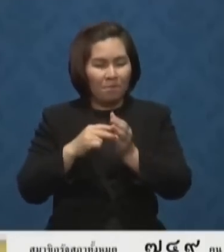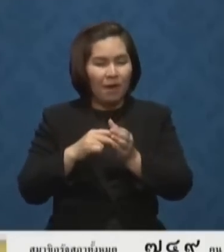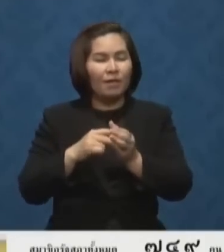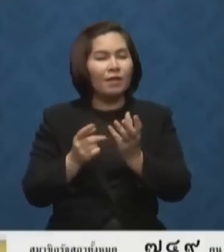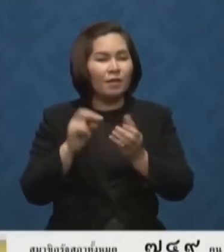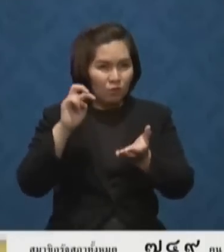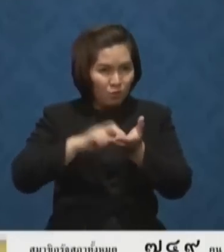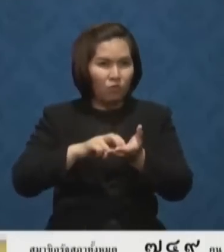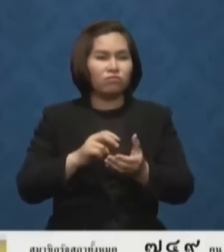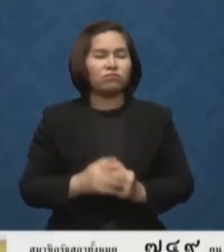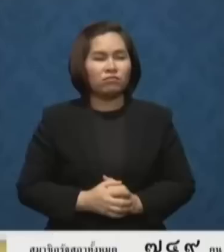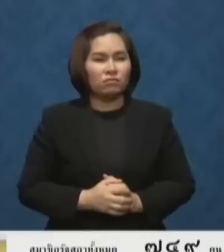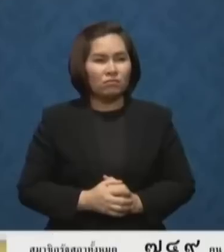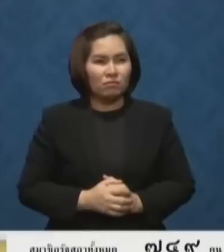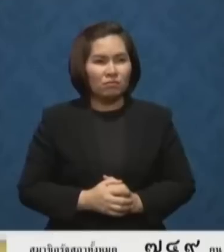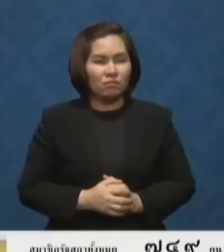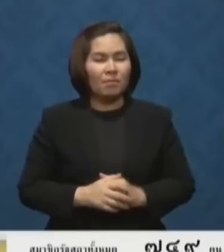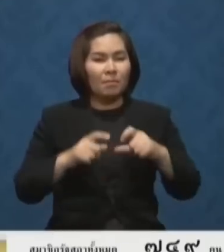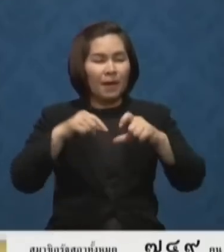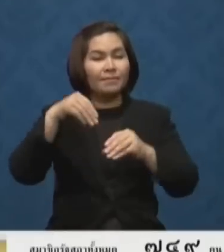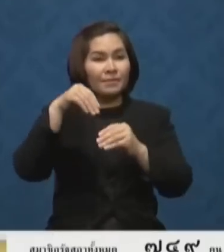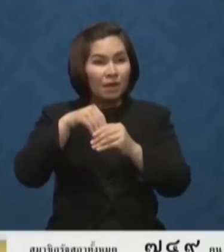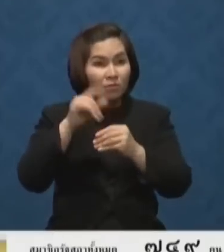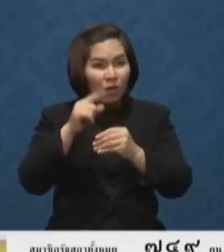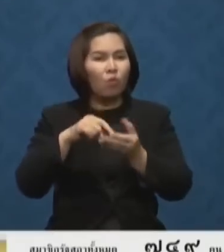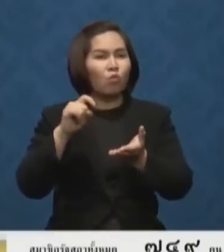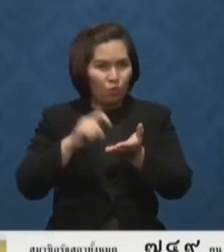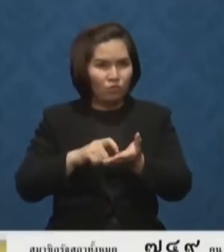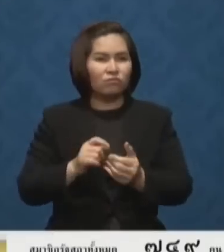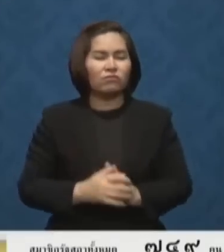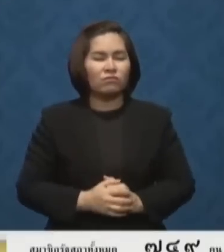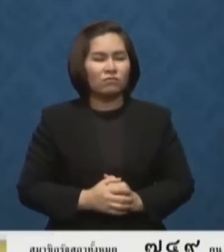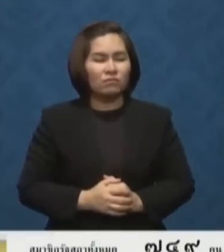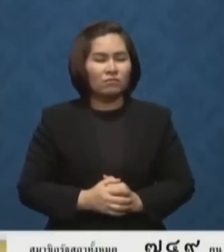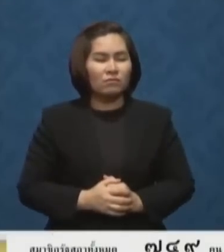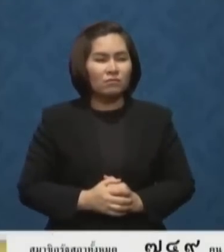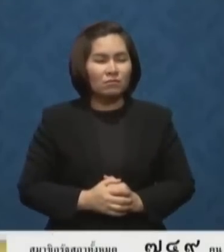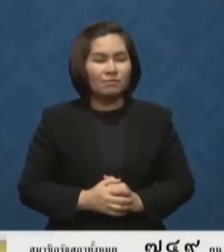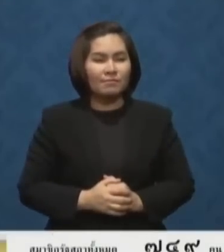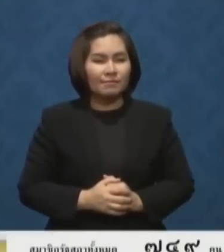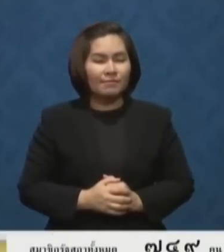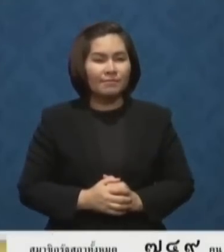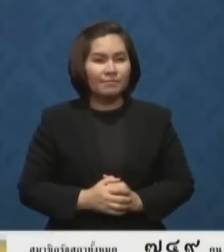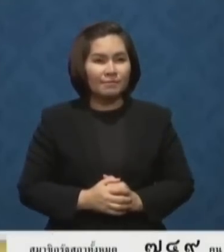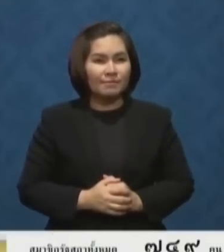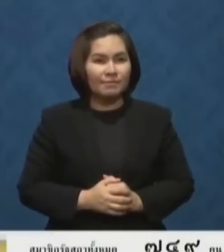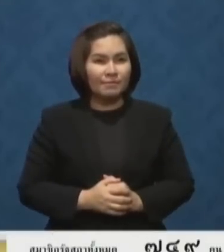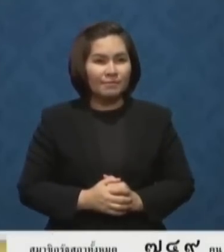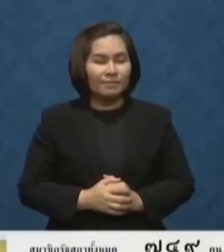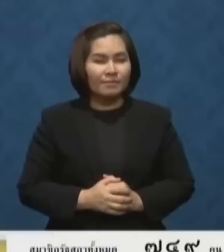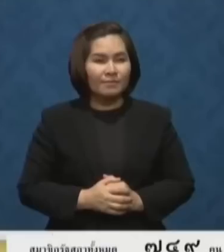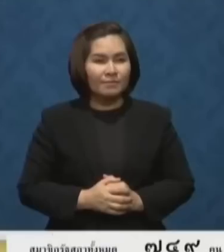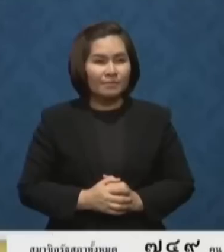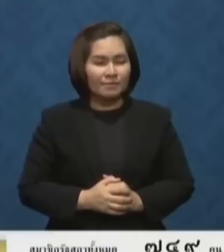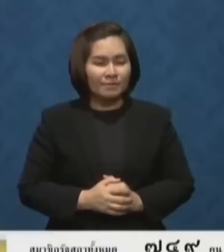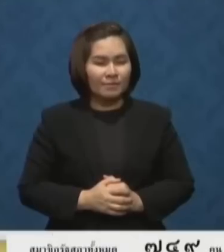้องใหมีการรัรองโยการกฎบัรก่อนเพระฉะนั้นถ้าจะเดียนคนหกระเดชวา